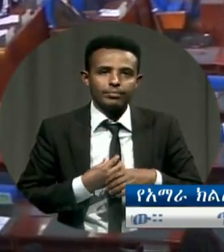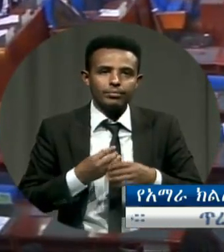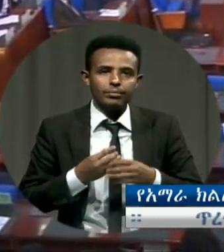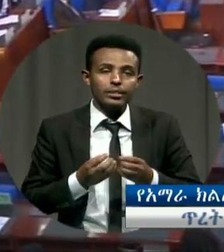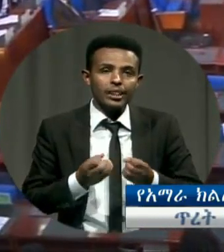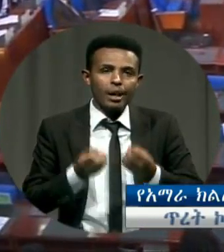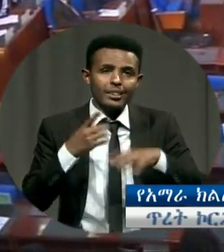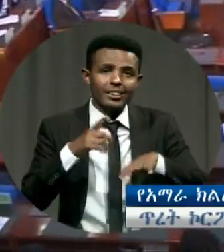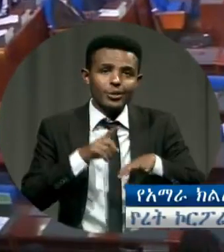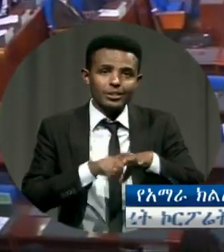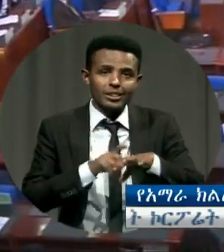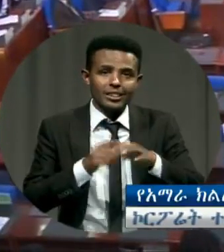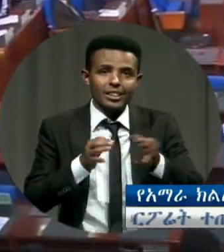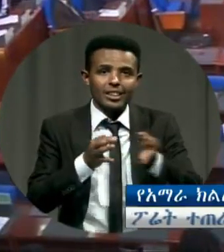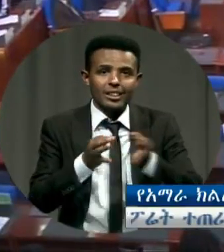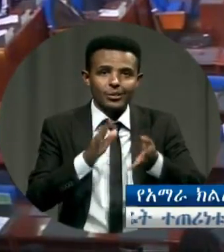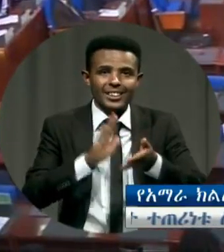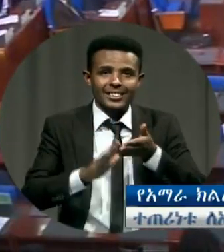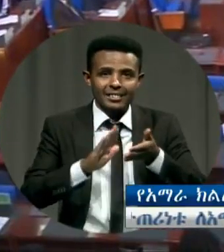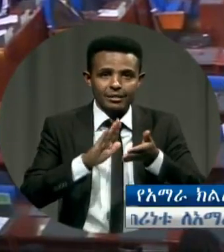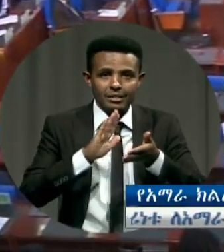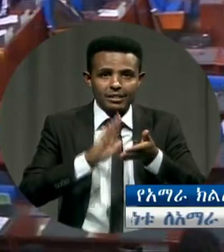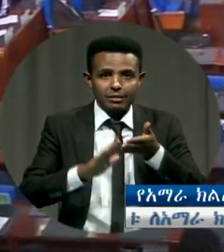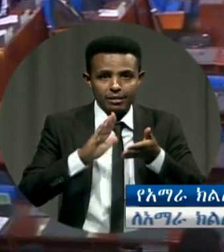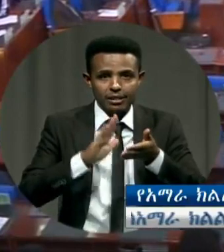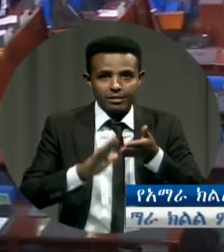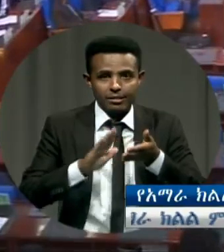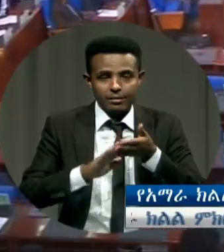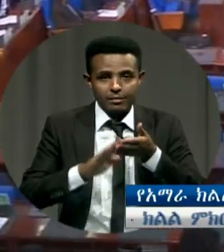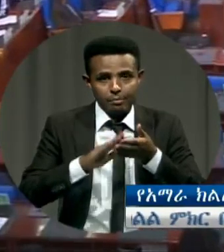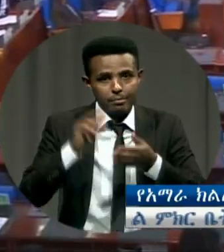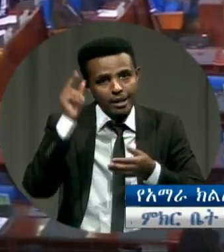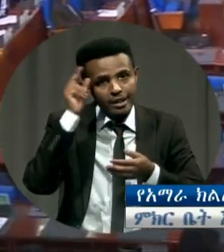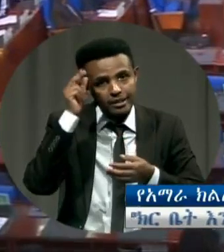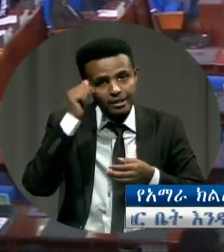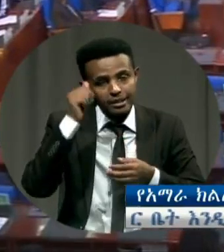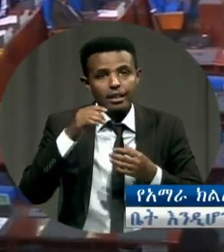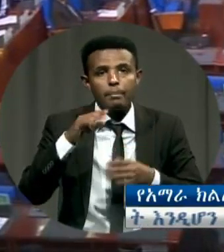አብዛኛውን ገልጸውታል። ይቅርታ በያዝን ከምዕራብ ምርጫ ክልል